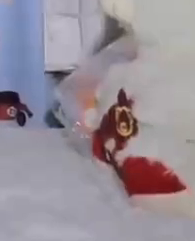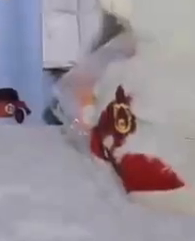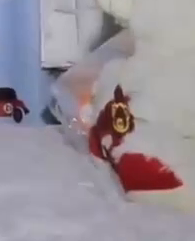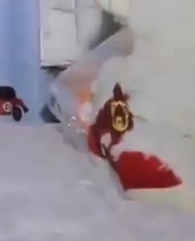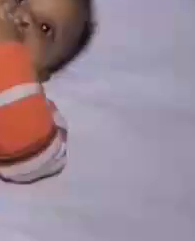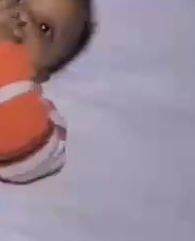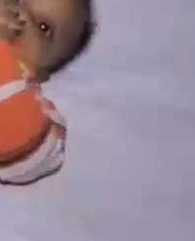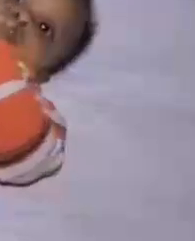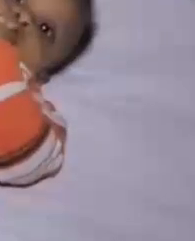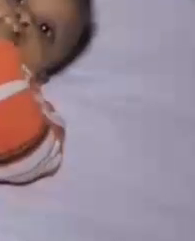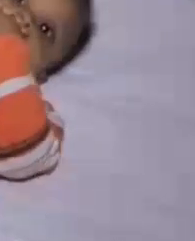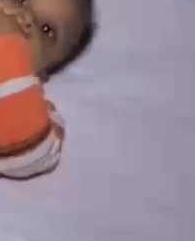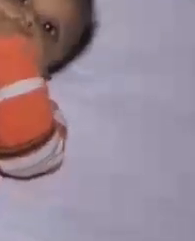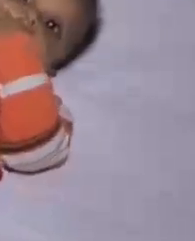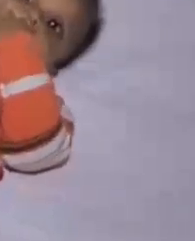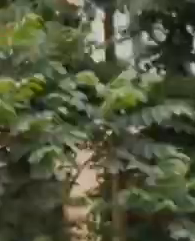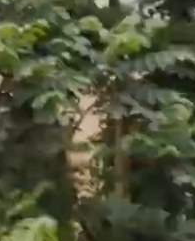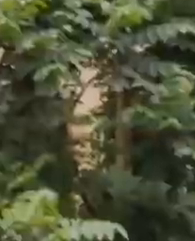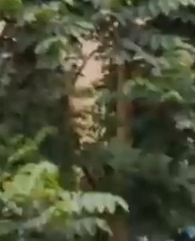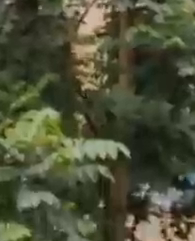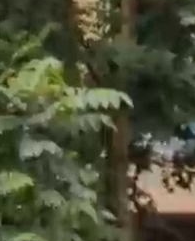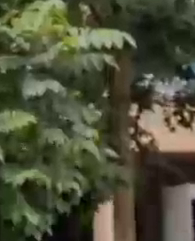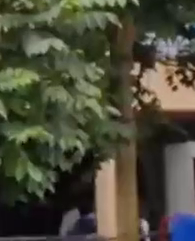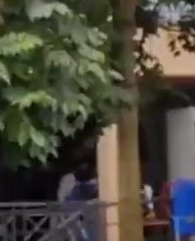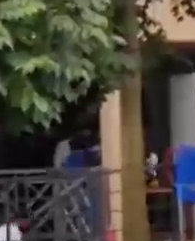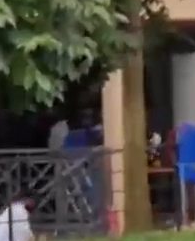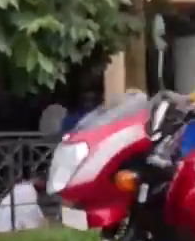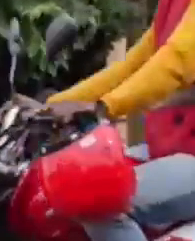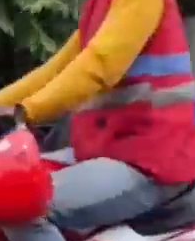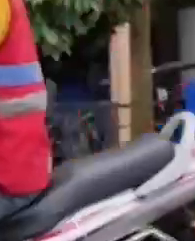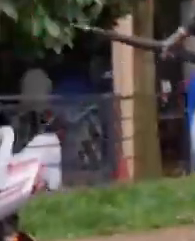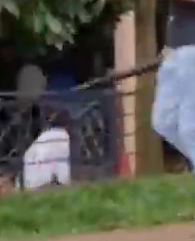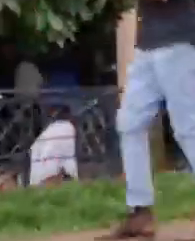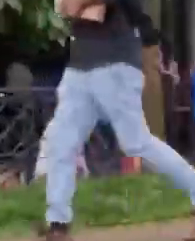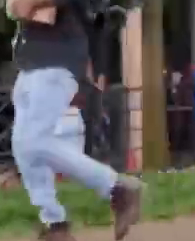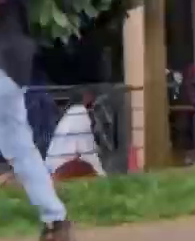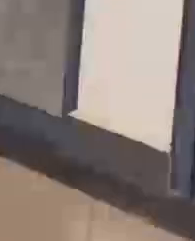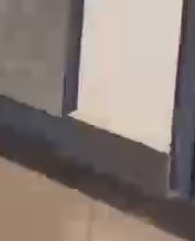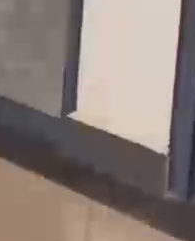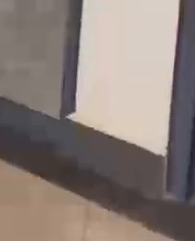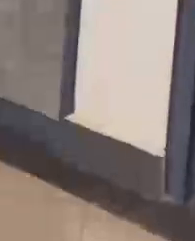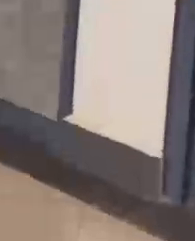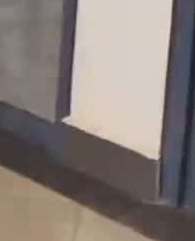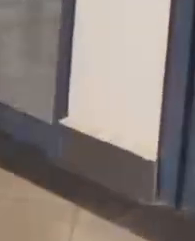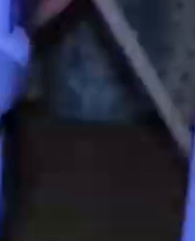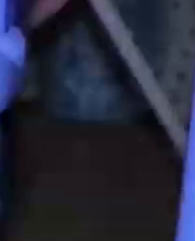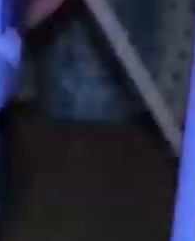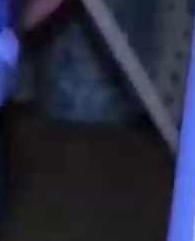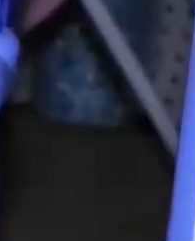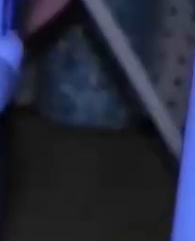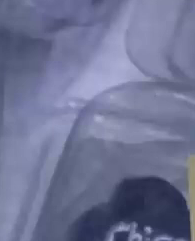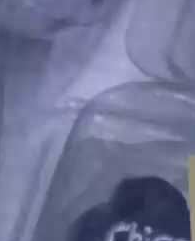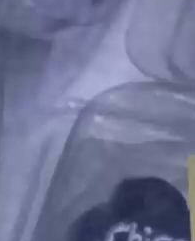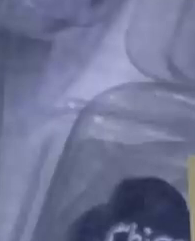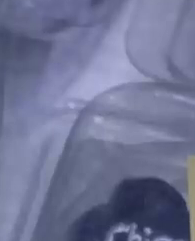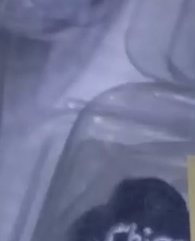eshatu z'amazi. Dusanga umujyi wa Kigali muri downtown muri etaje ya kabiri mu muryango wa S-80 ateganye na Lagalete ndetse niba wifuza